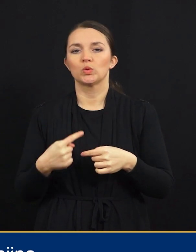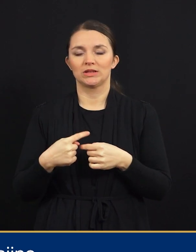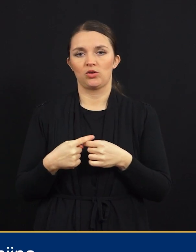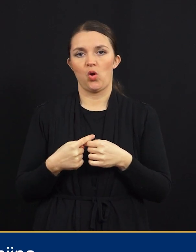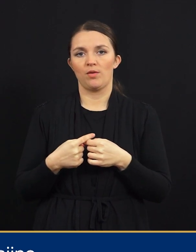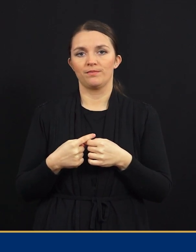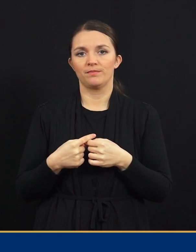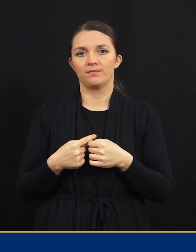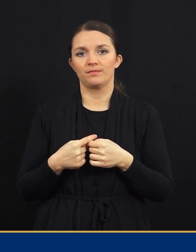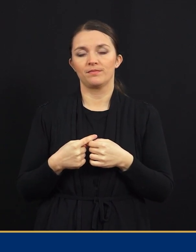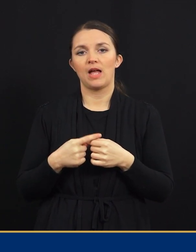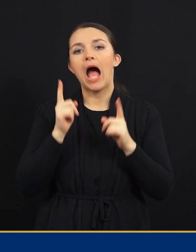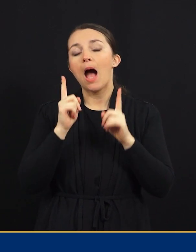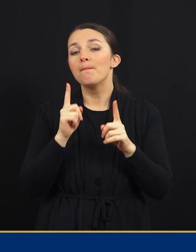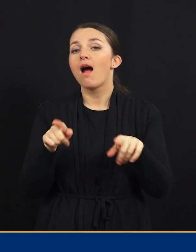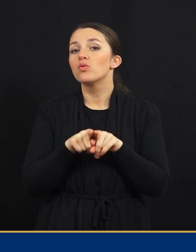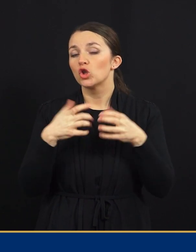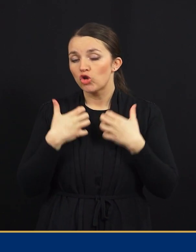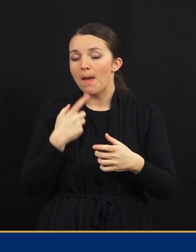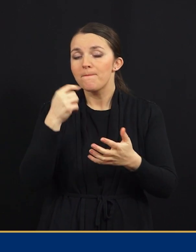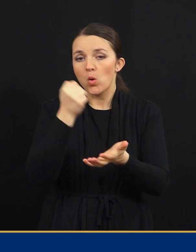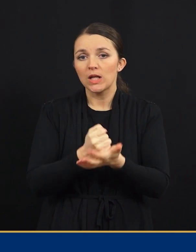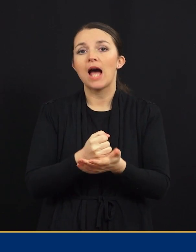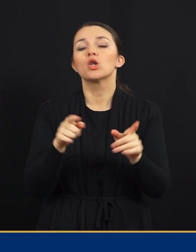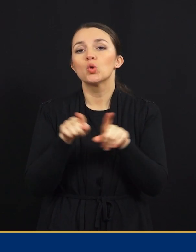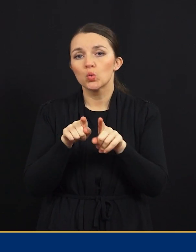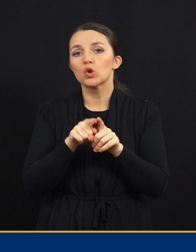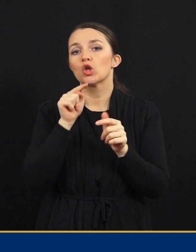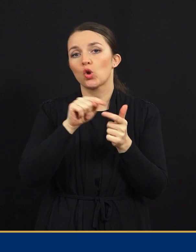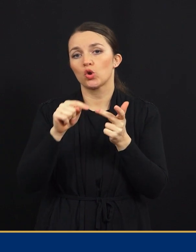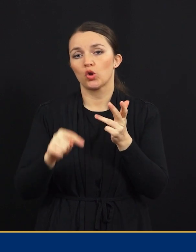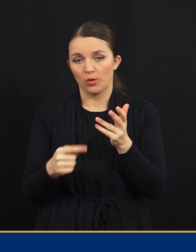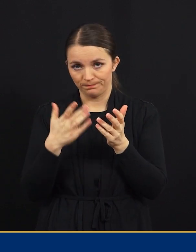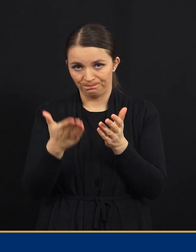federacijo. Toda hkrati želim poudariti tudi naslednje.